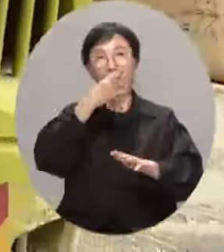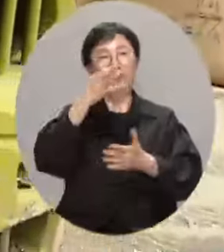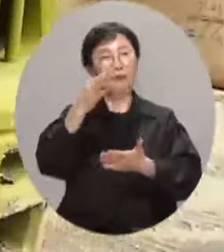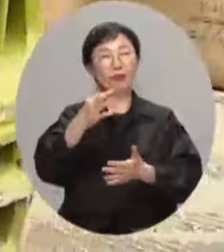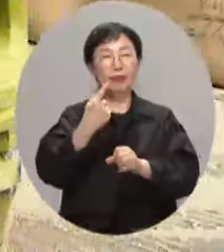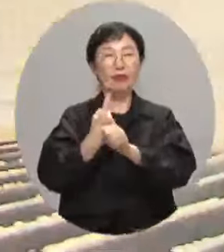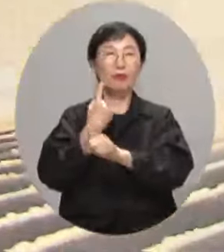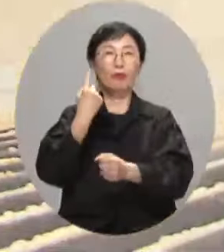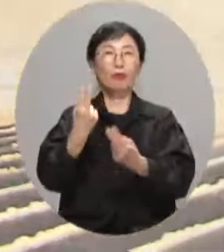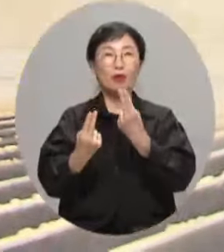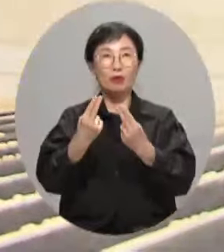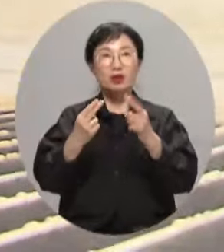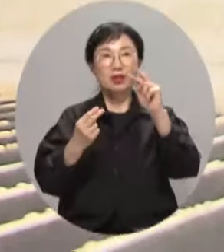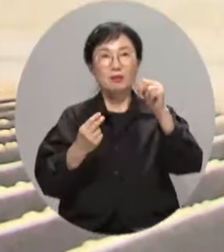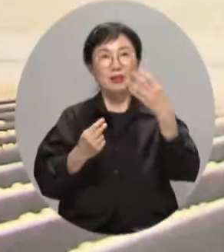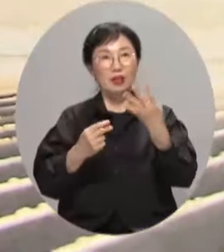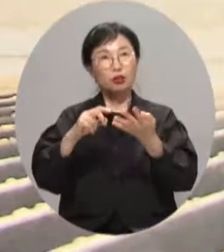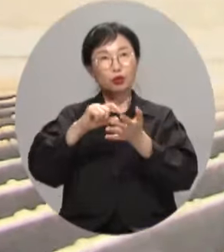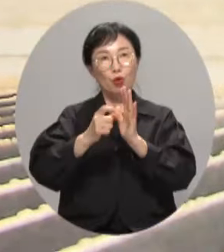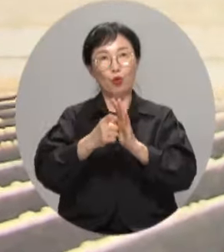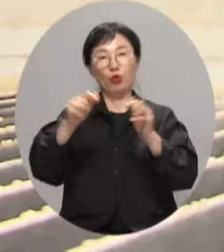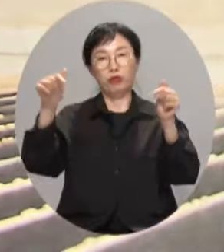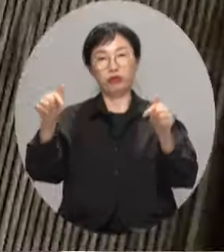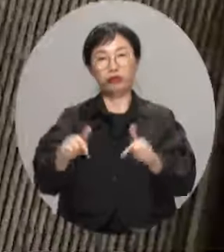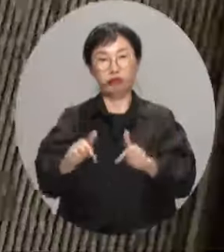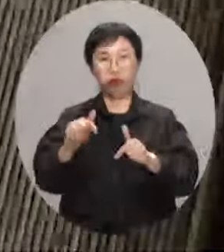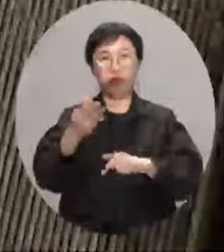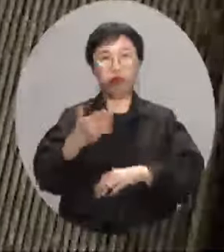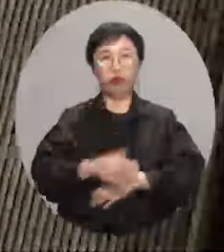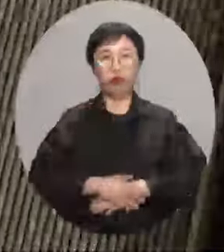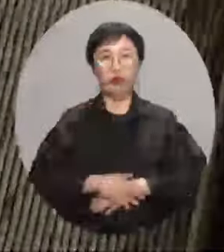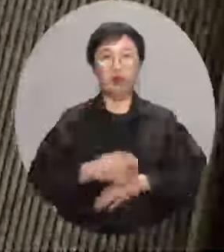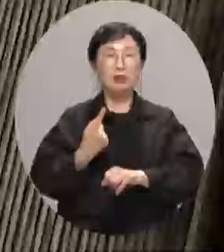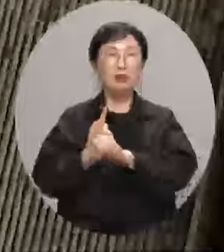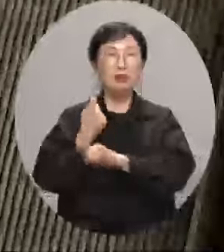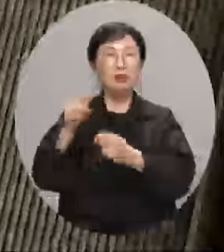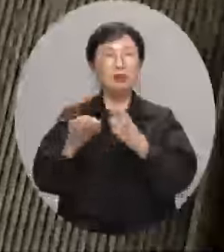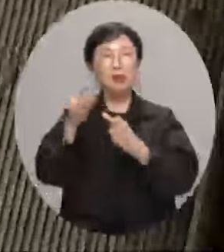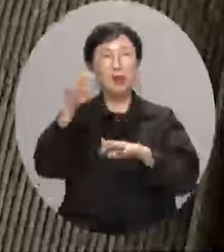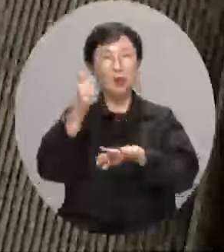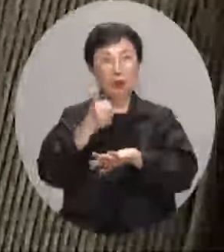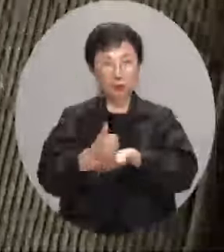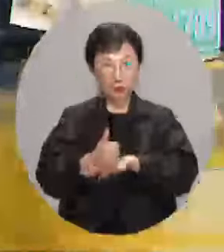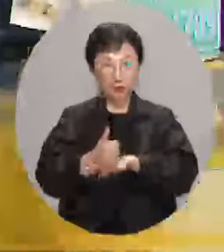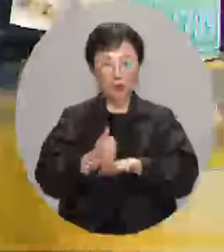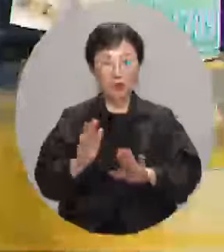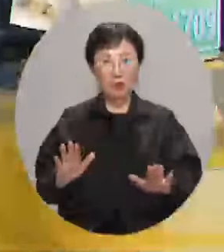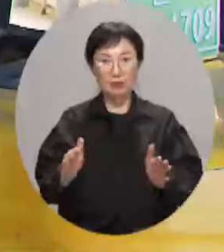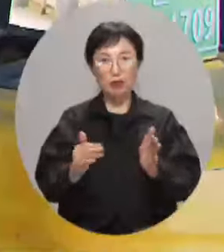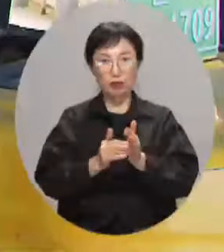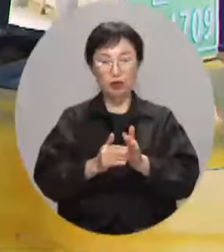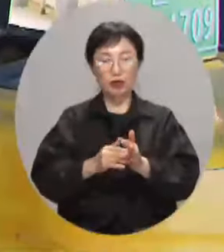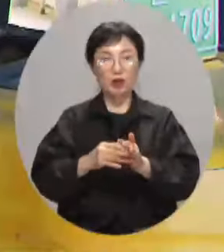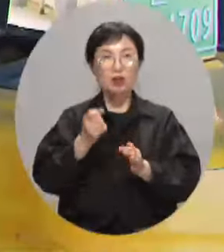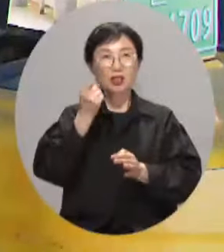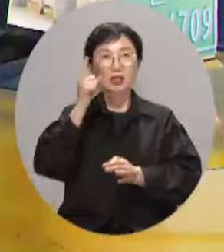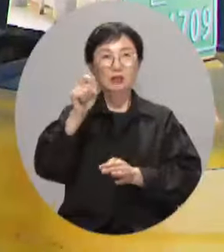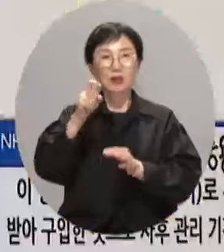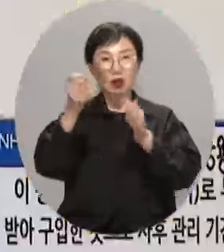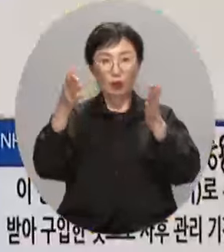같은 기간보다 2천원이 넘게 떨어졌습니다 지난 연말부터 현재까지 11개월 연속 하락을